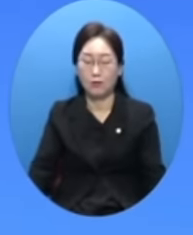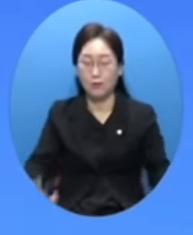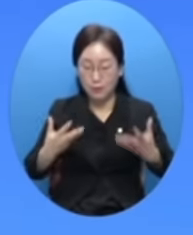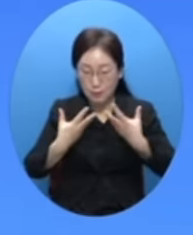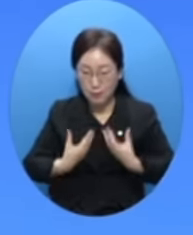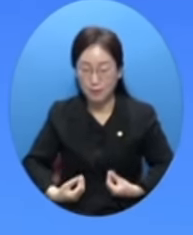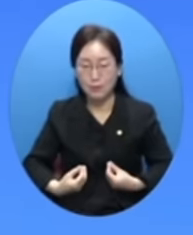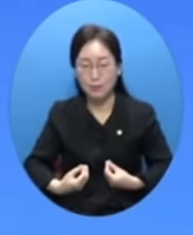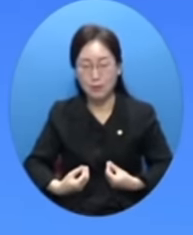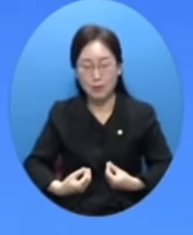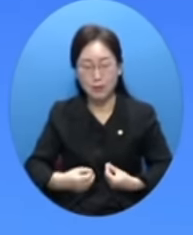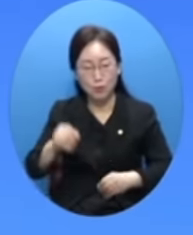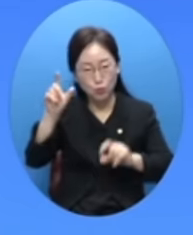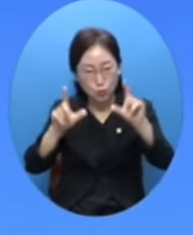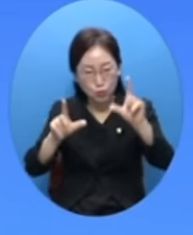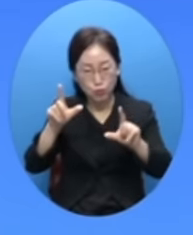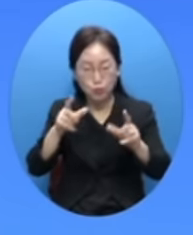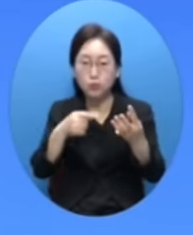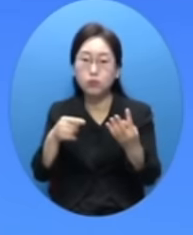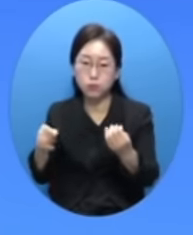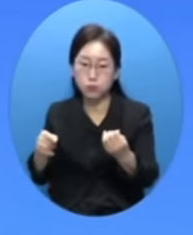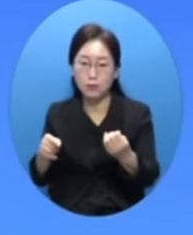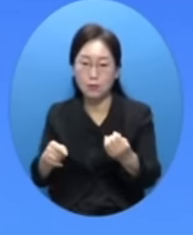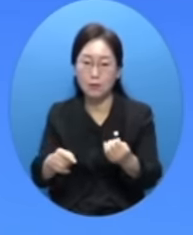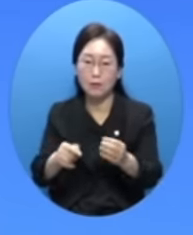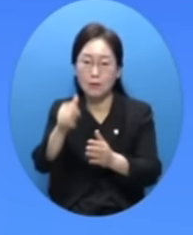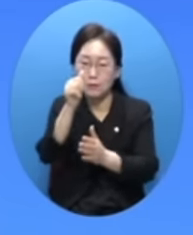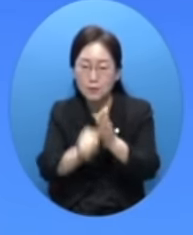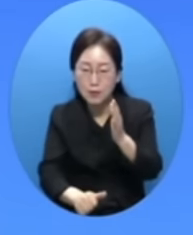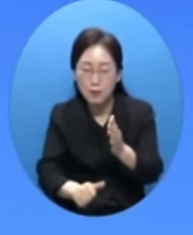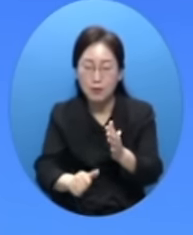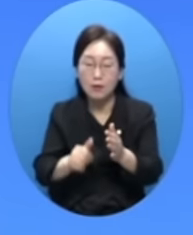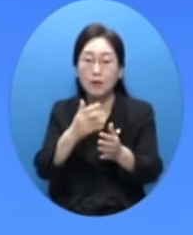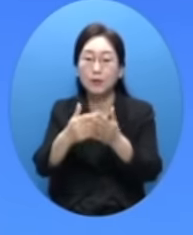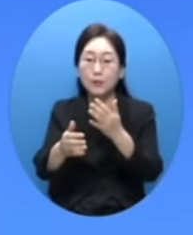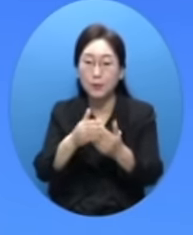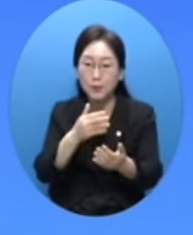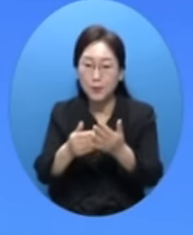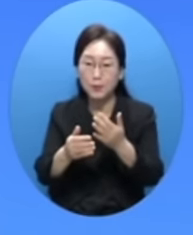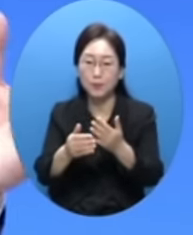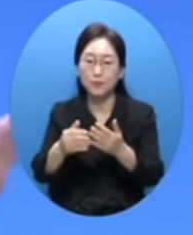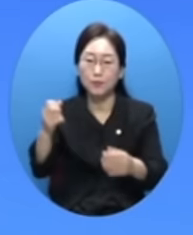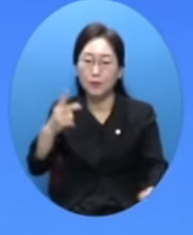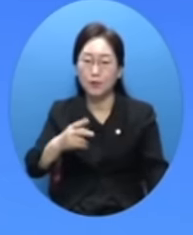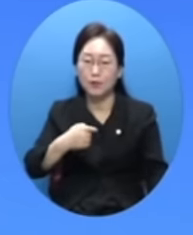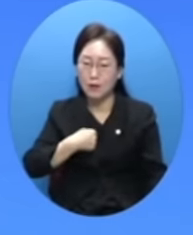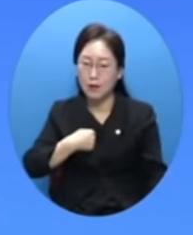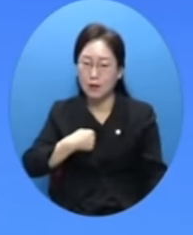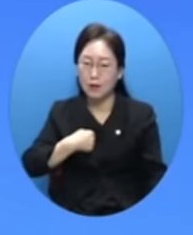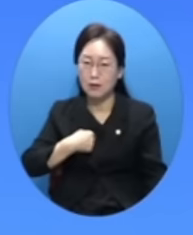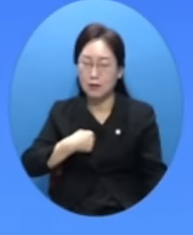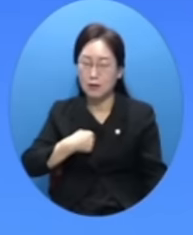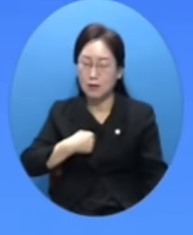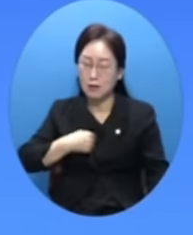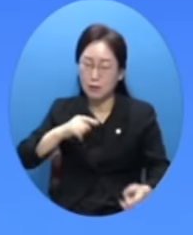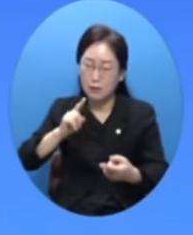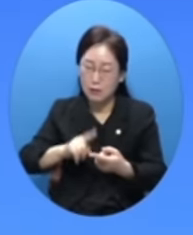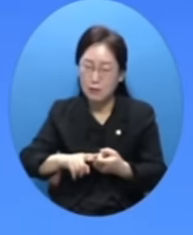절망적인 순간들, 실패 경험들, 또 나에게 뭐라고